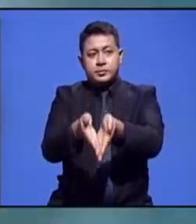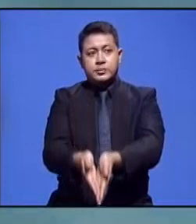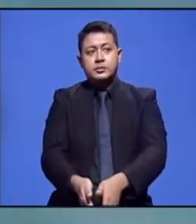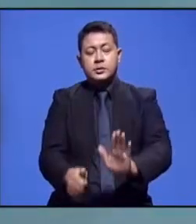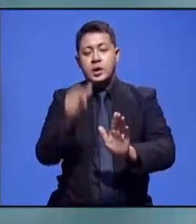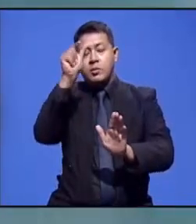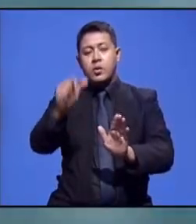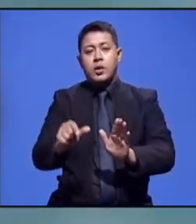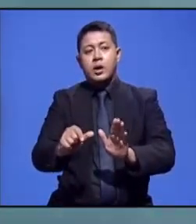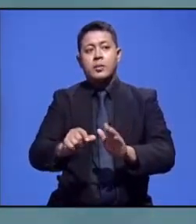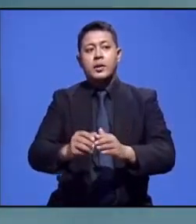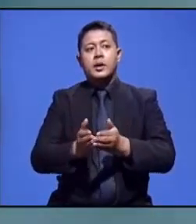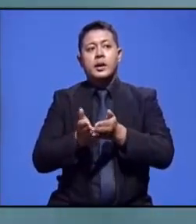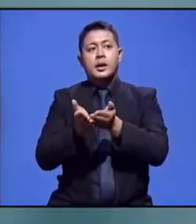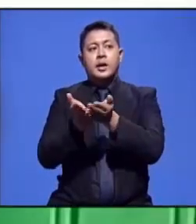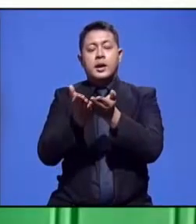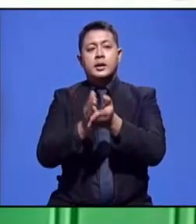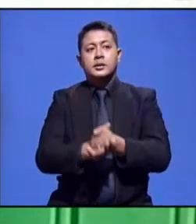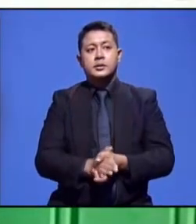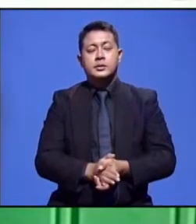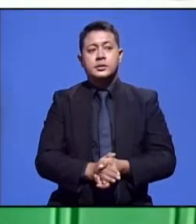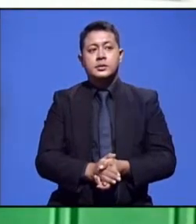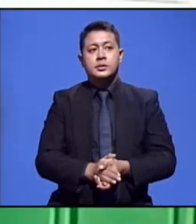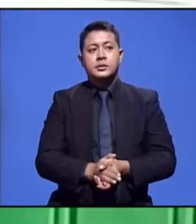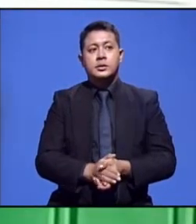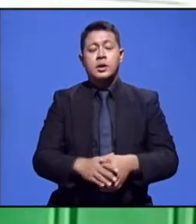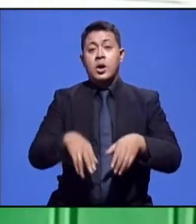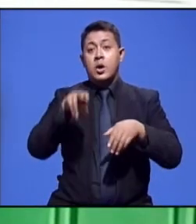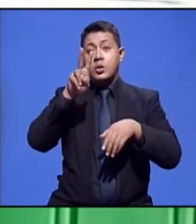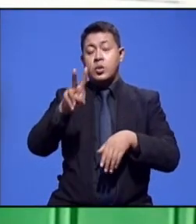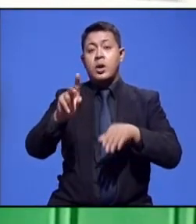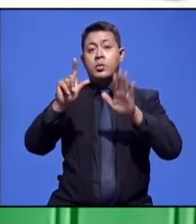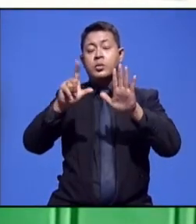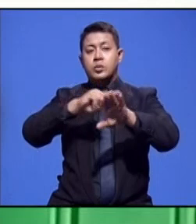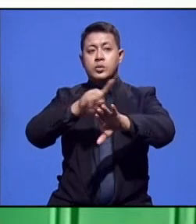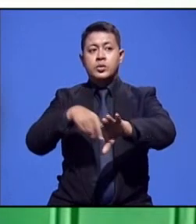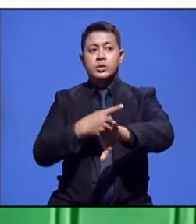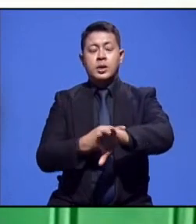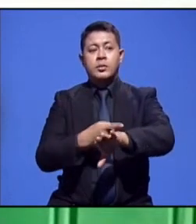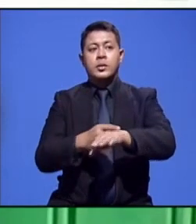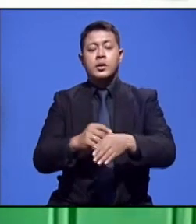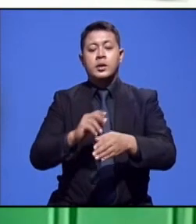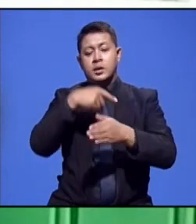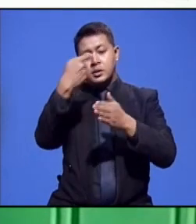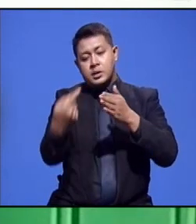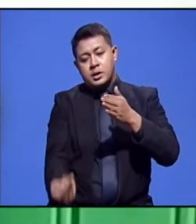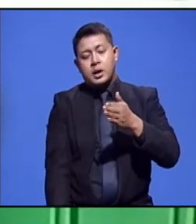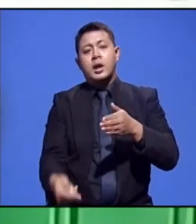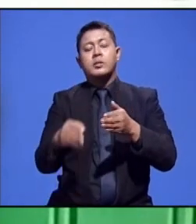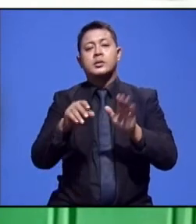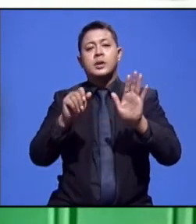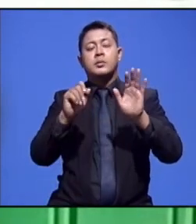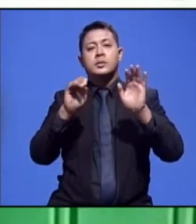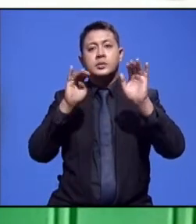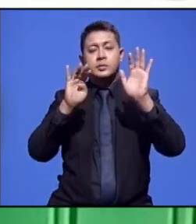kru meninggalkan kapal menggunakan rakit. Kurang lebih 27 jam lah. 27 jam. Soalnya tenggelam jam 9, diselamatkan jam